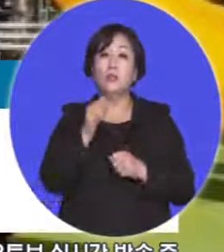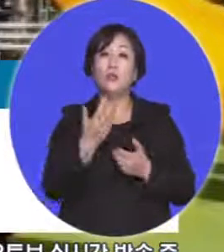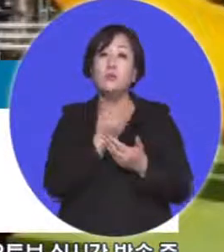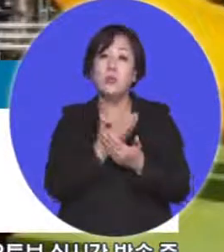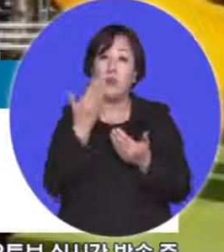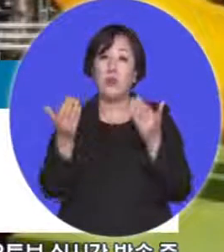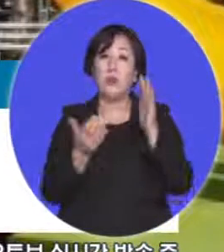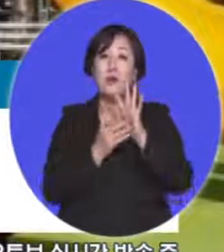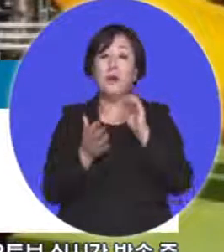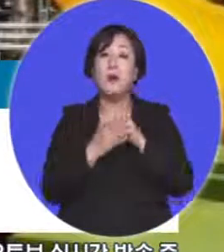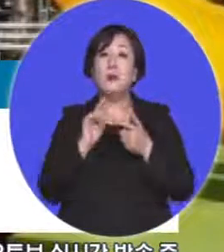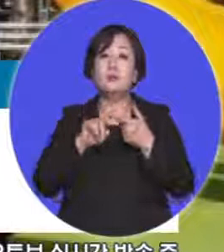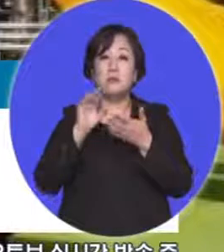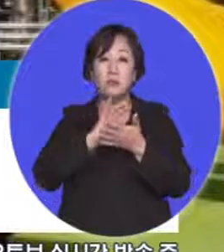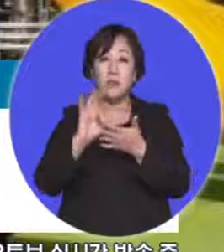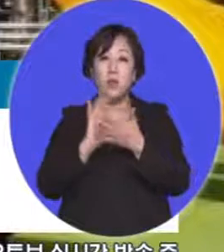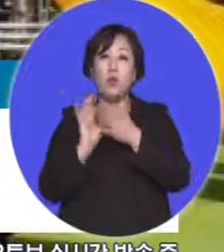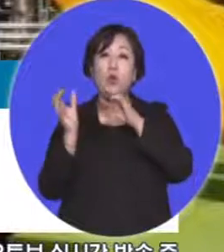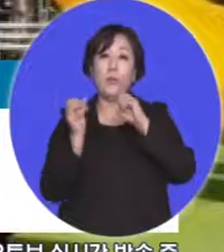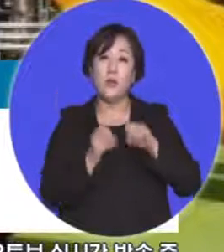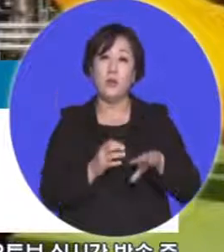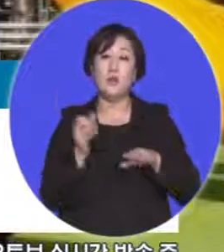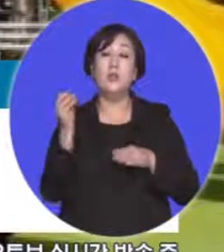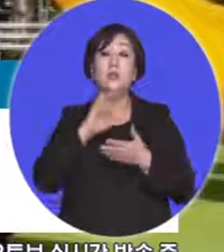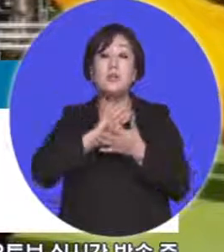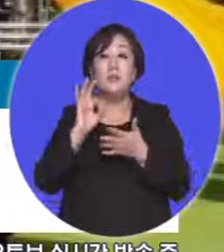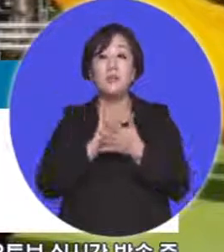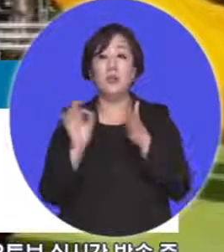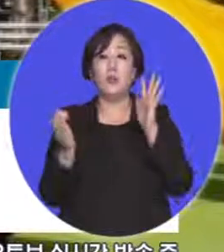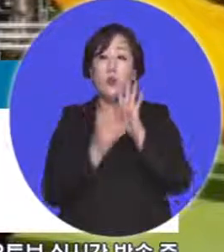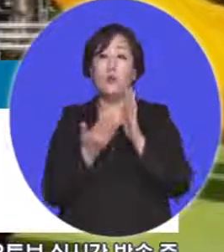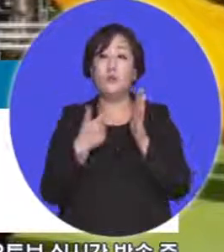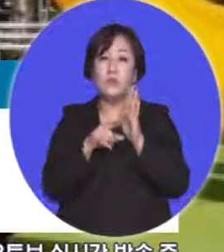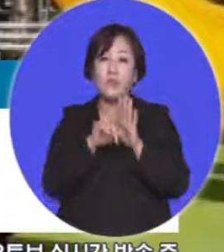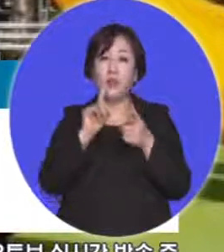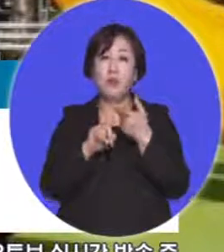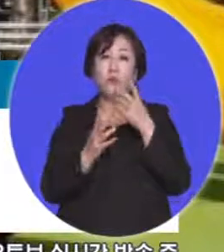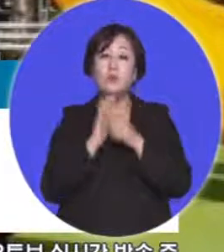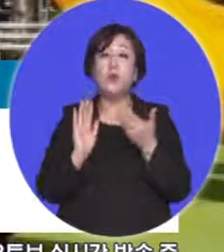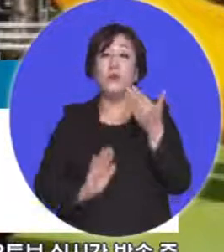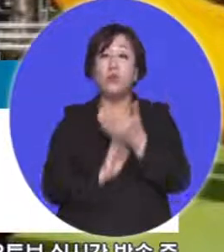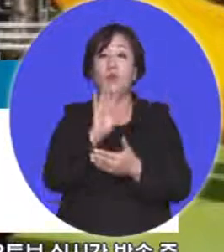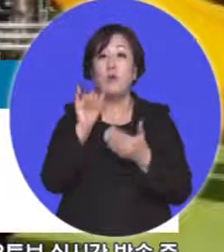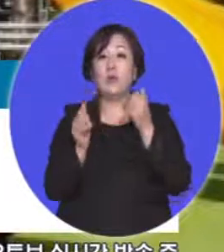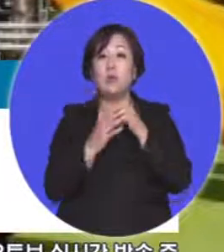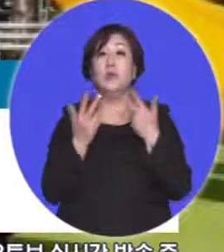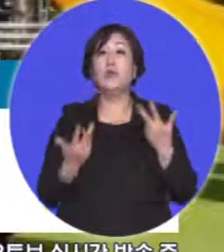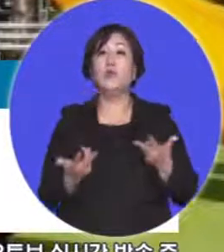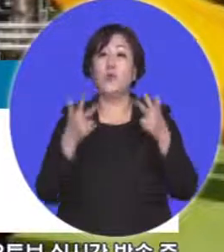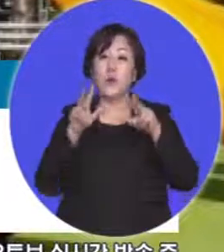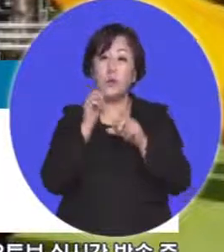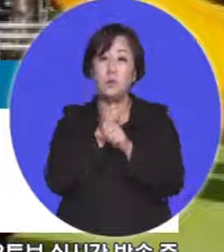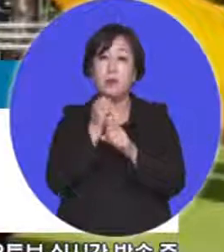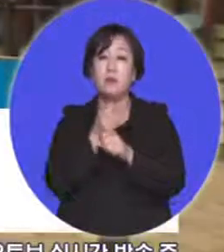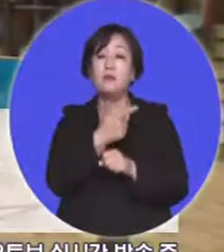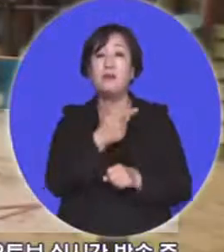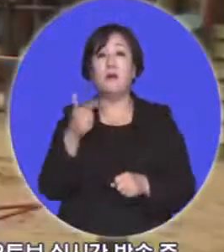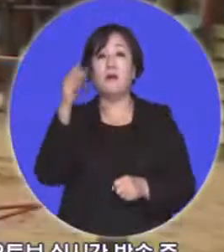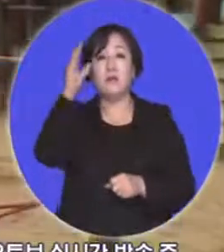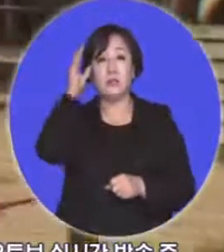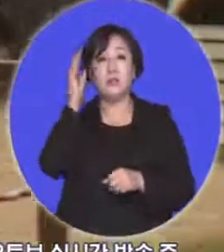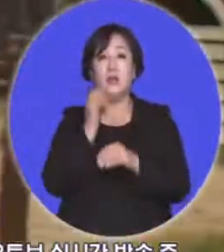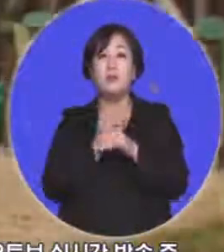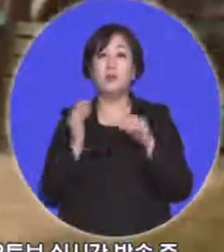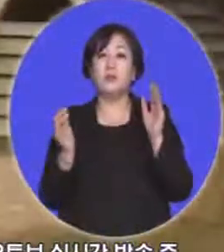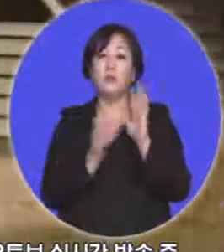항목에서 발생한 폐기물을 활용해 재활용 또는 사용의 어린이를 위한 놀이 공간에 조성하는 사업이라 기대가 됩니다